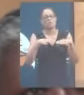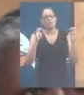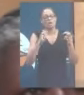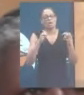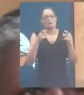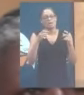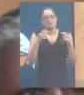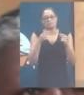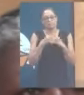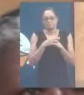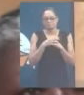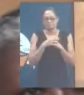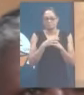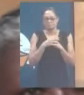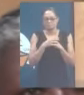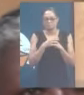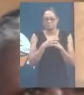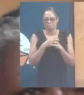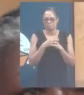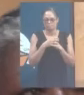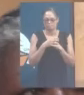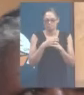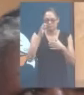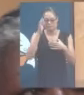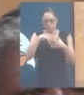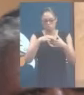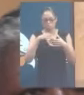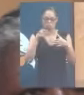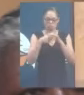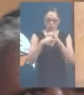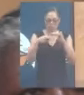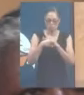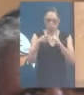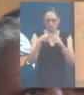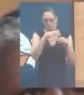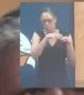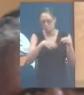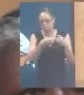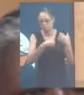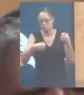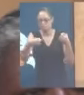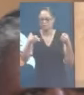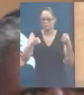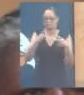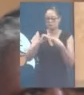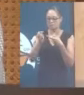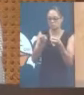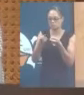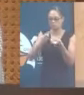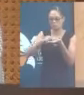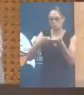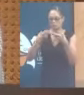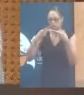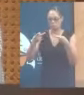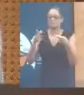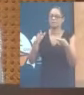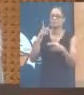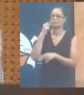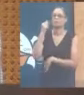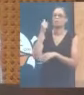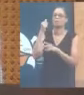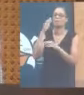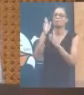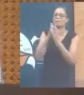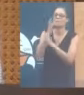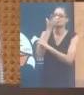les satellites qui ont été créés par l'institution ont le devoir de transparence. Monsieur Marie-Sainte, je vous ai demandé de poser la